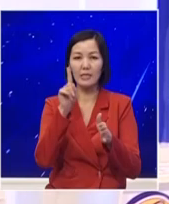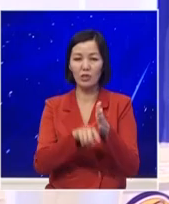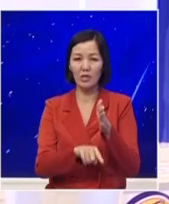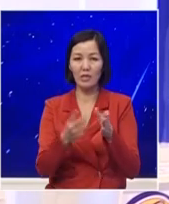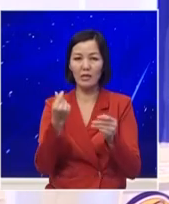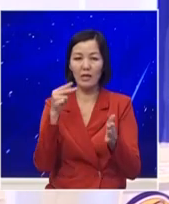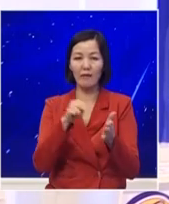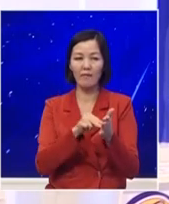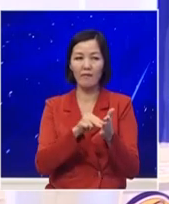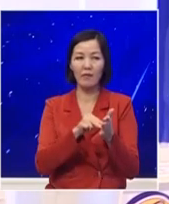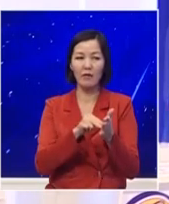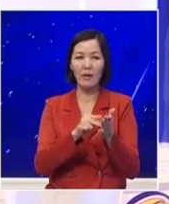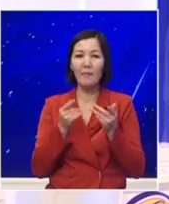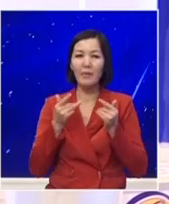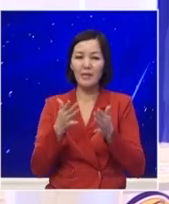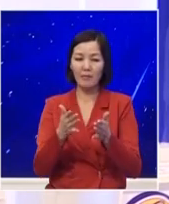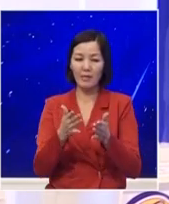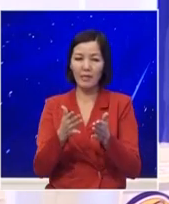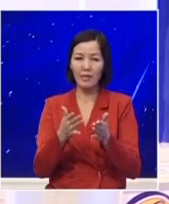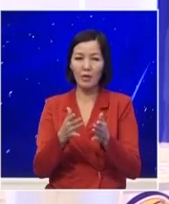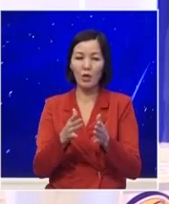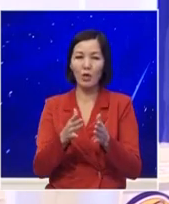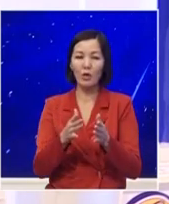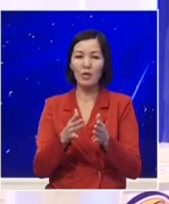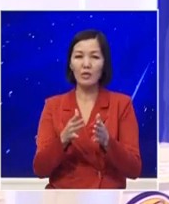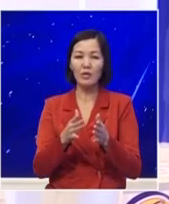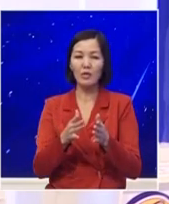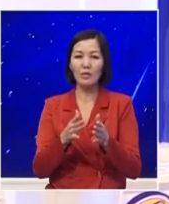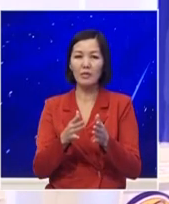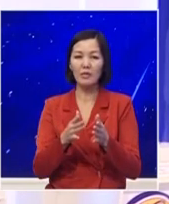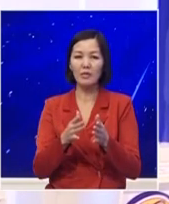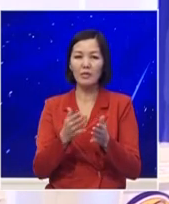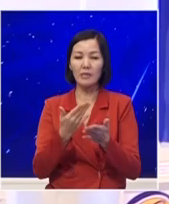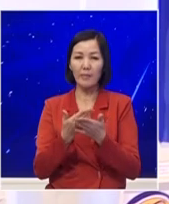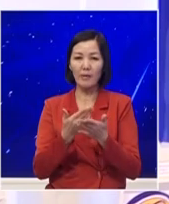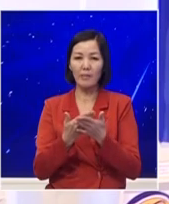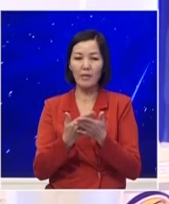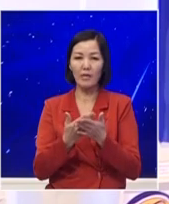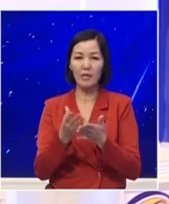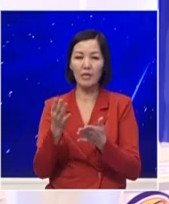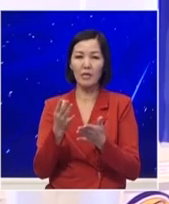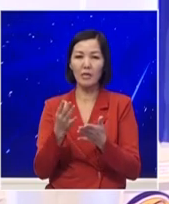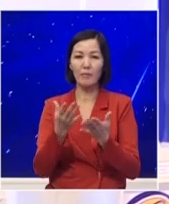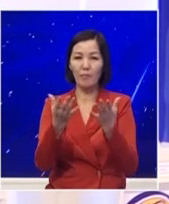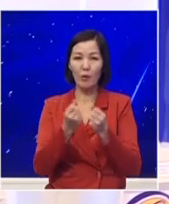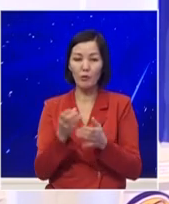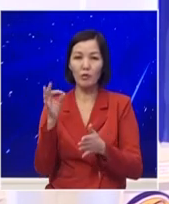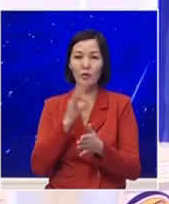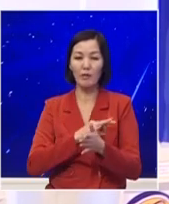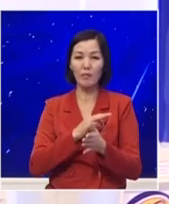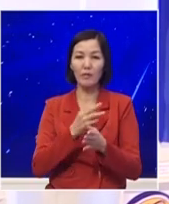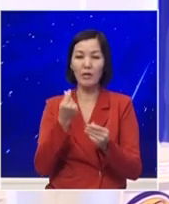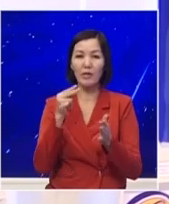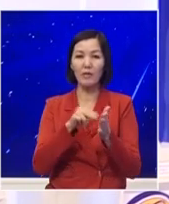тарифов потребителей. То есть через необоснованно полученного дохода потребителям